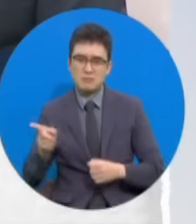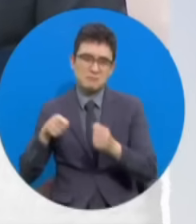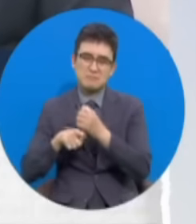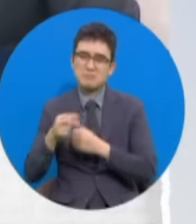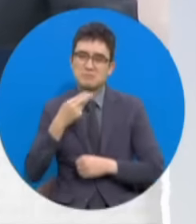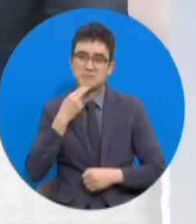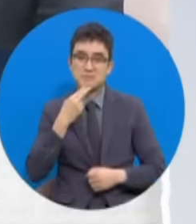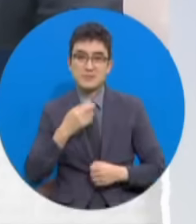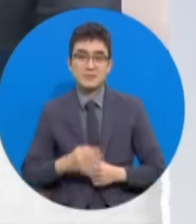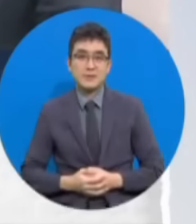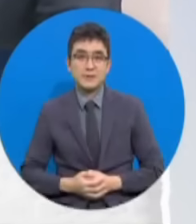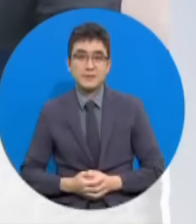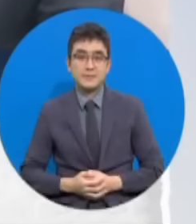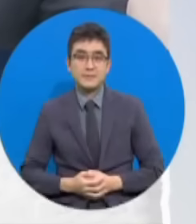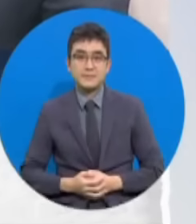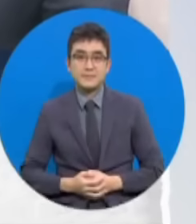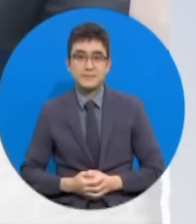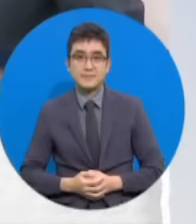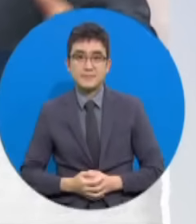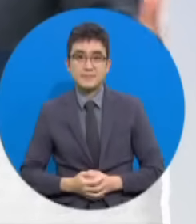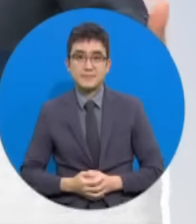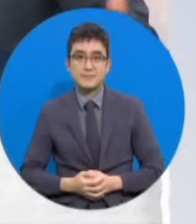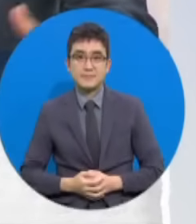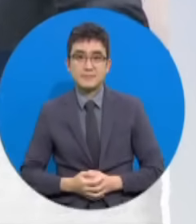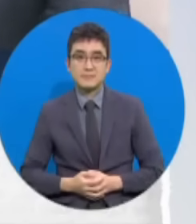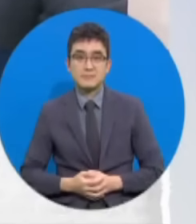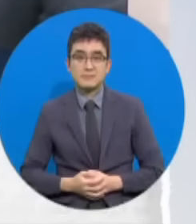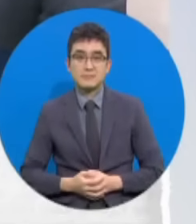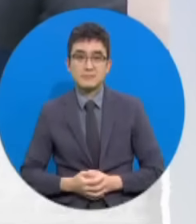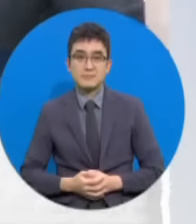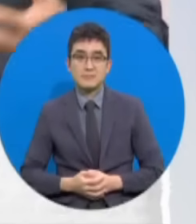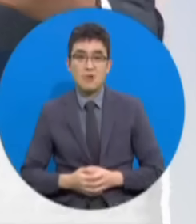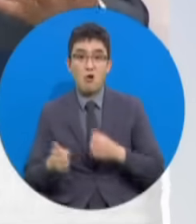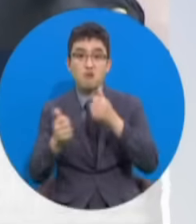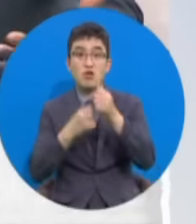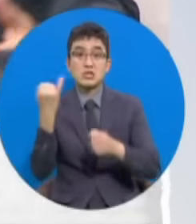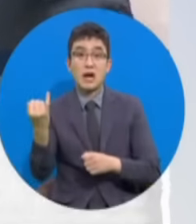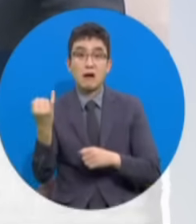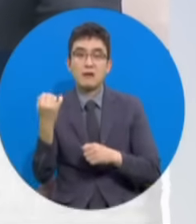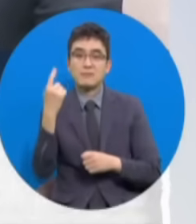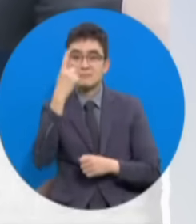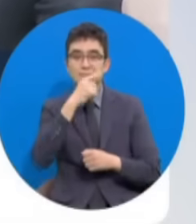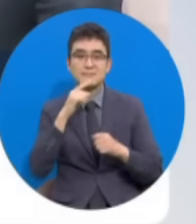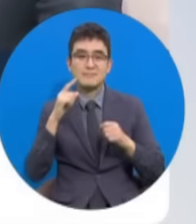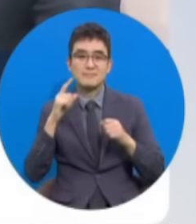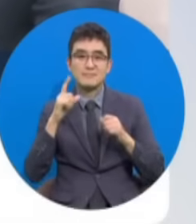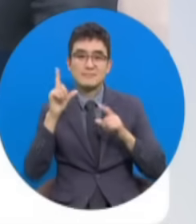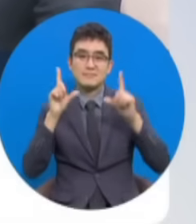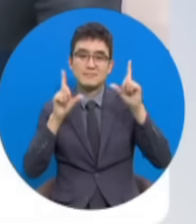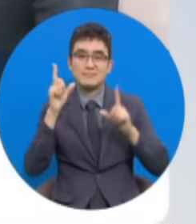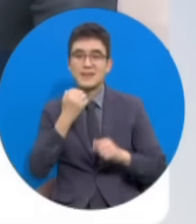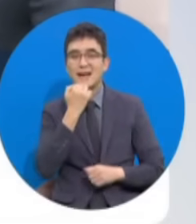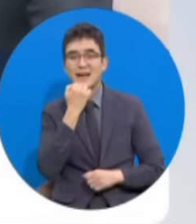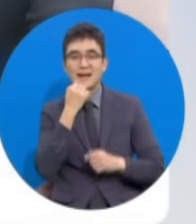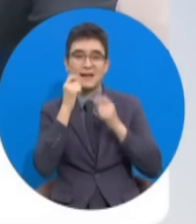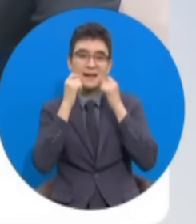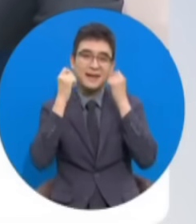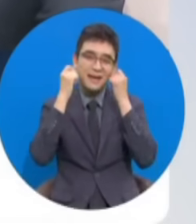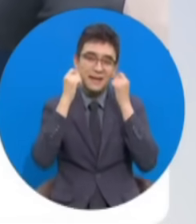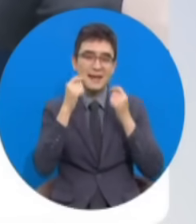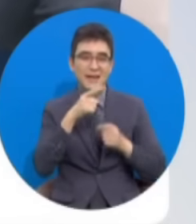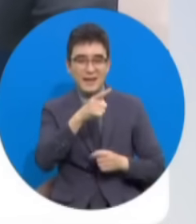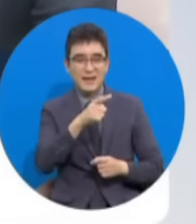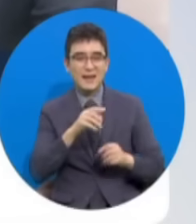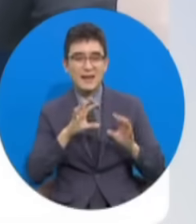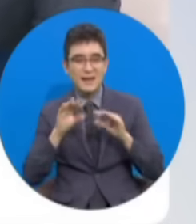없다 그렇게 생각하고 예. 결과적으로는 저렇게 편안하게 뭐 웃으면서 이렇게 되면 망할